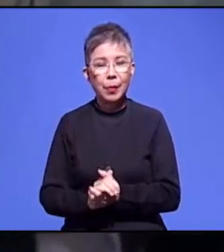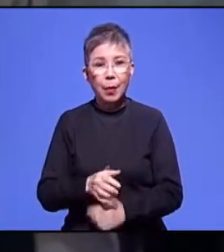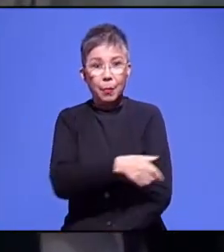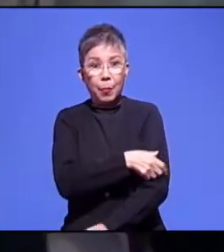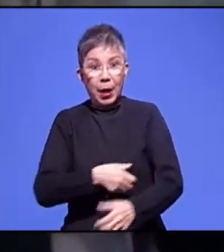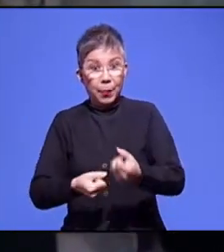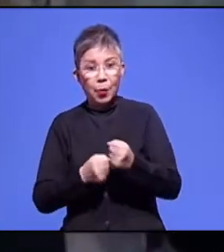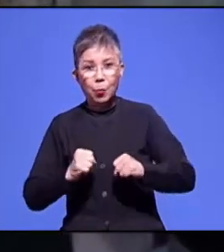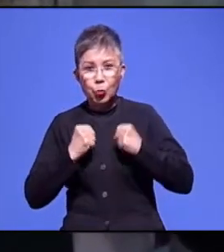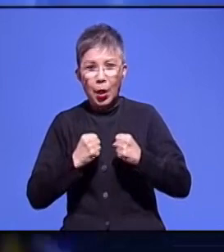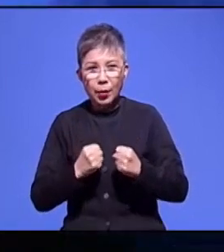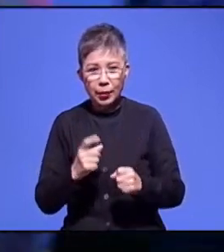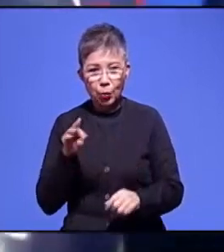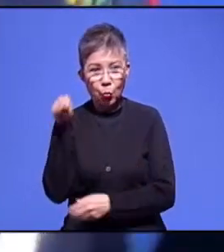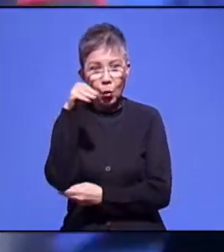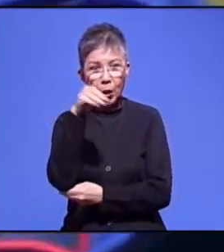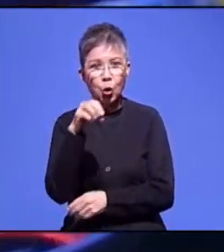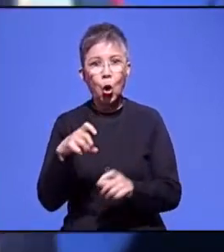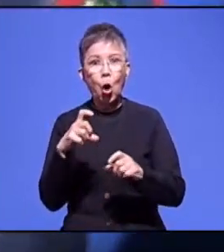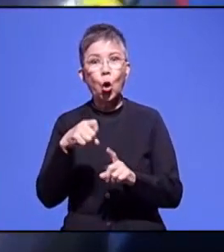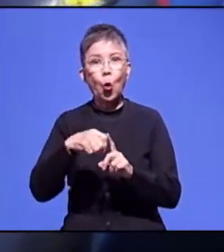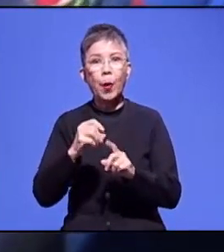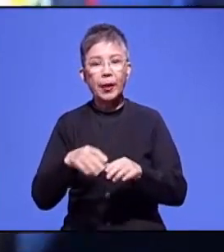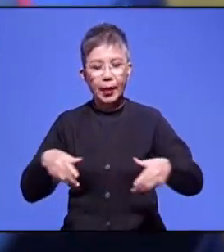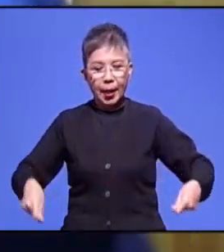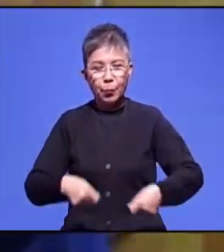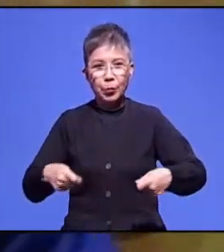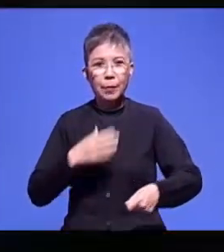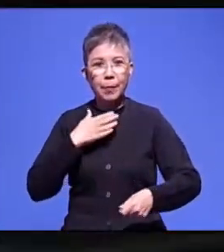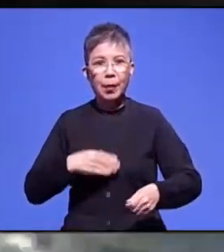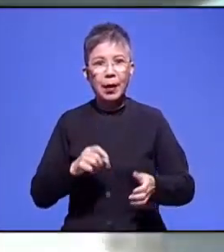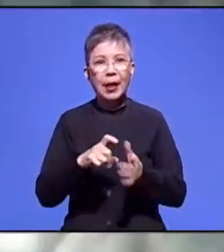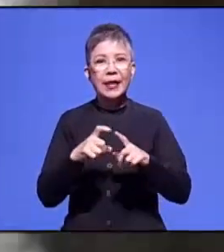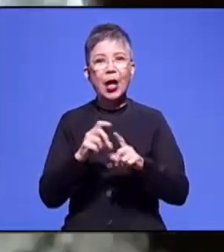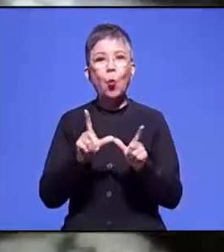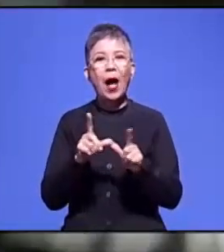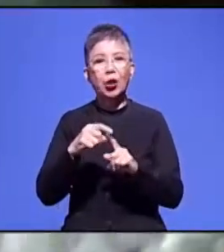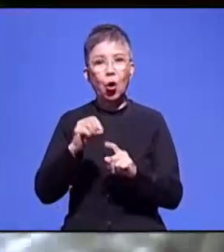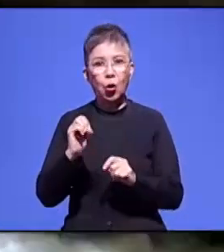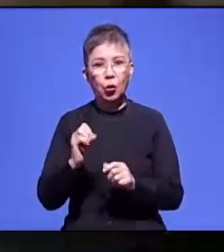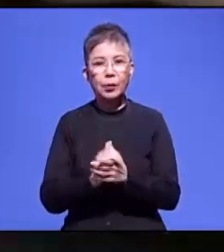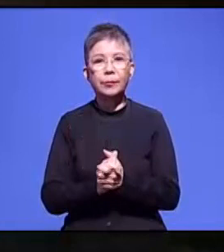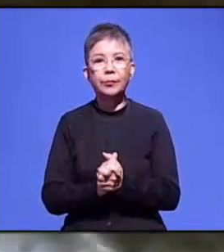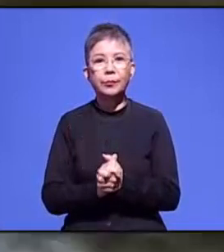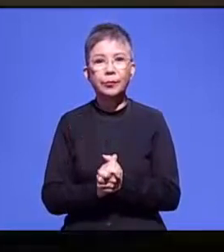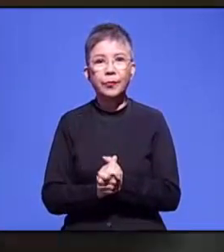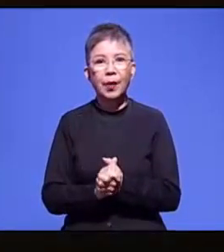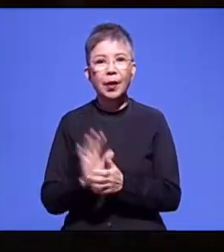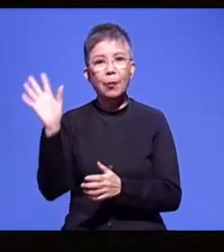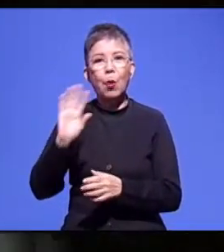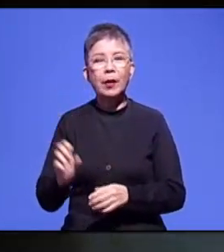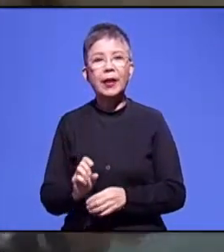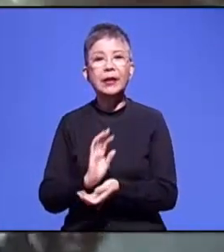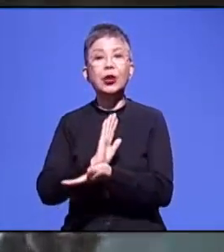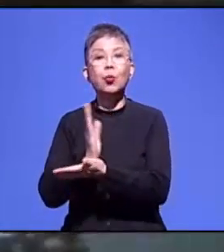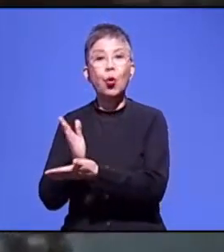Pemadam kebakaran berupaya mengeluarkan seekor ular kobra dari dapur rumah milik Darwato, warga Kelurahan Dawan, Kabupaten Situ